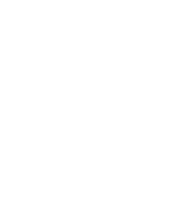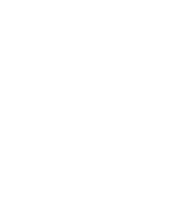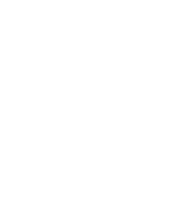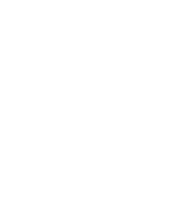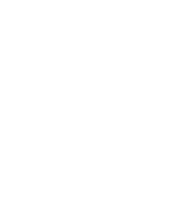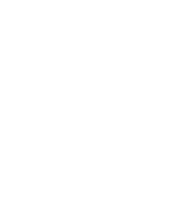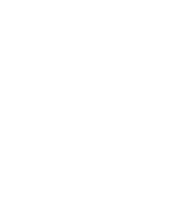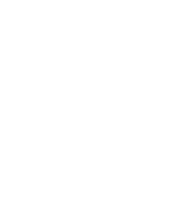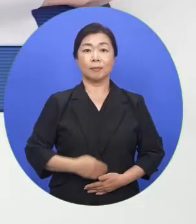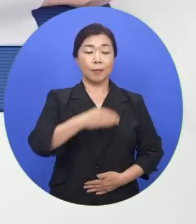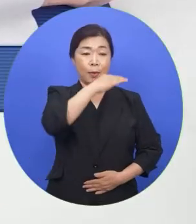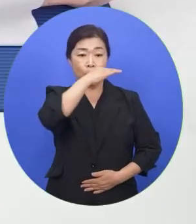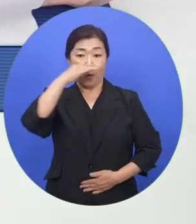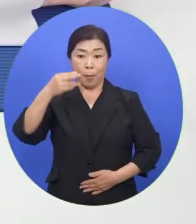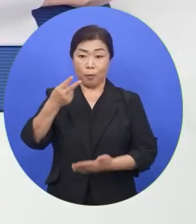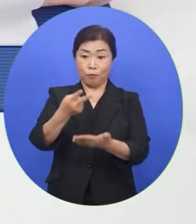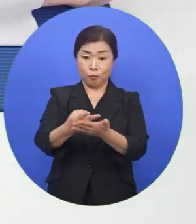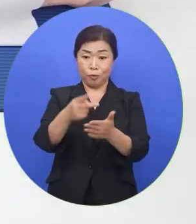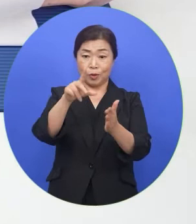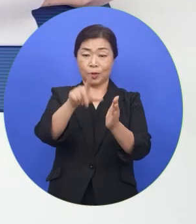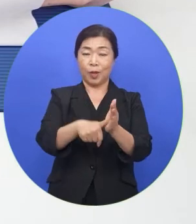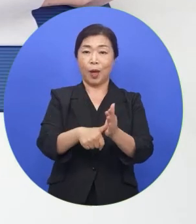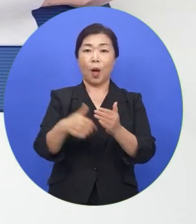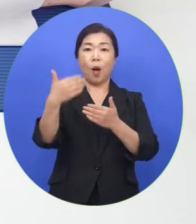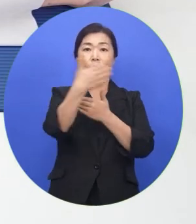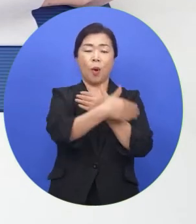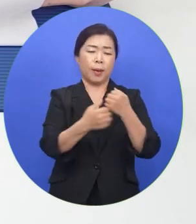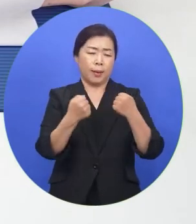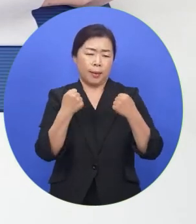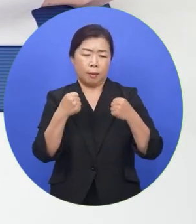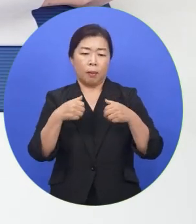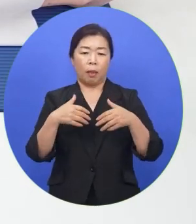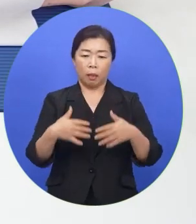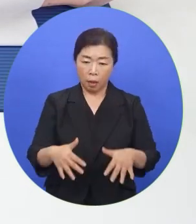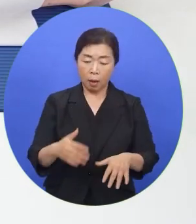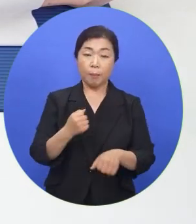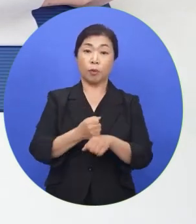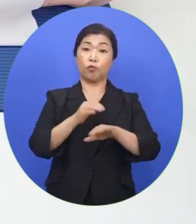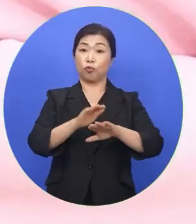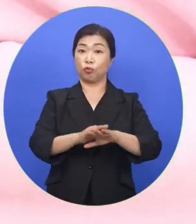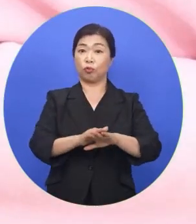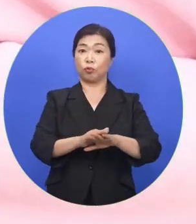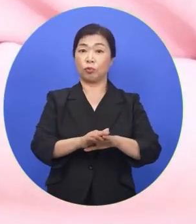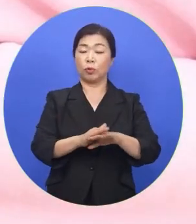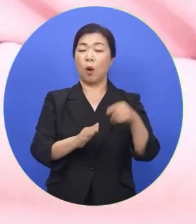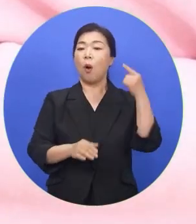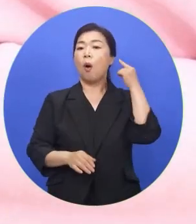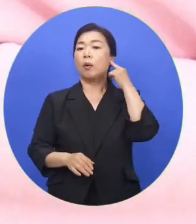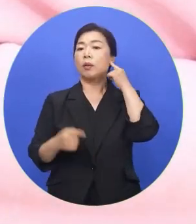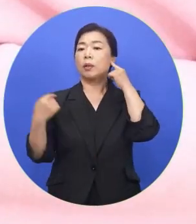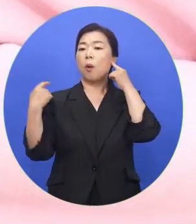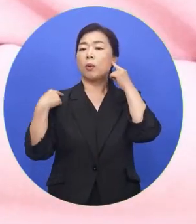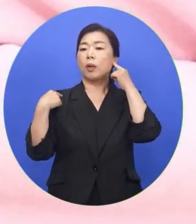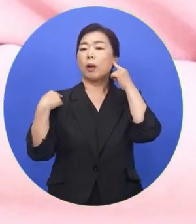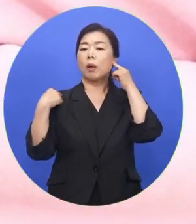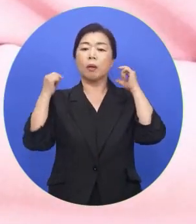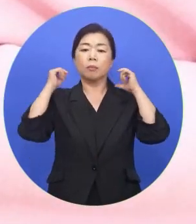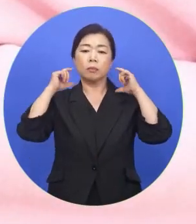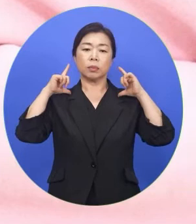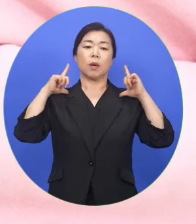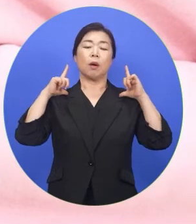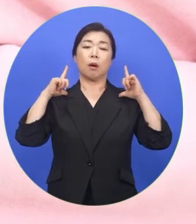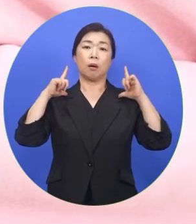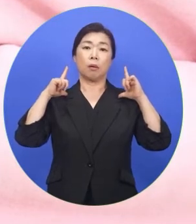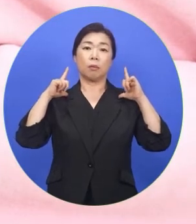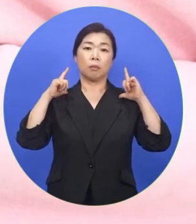호흡하기. 똑바로 누운 상태에서 몸에 힘을 빼고 어깨와 귀는